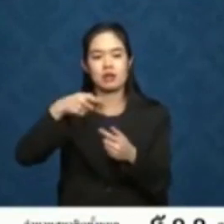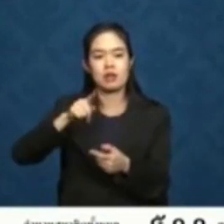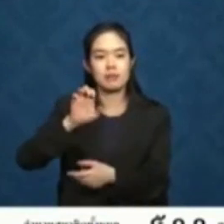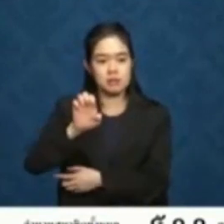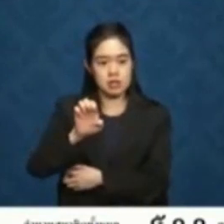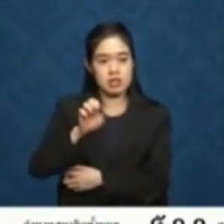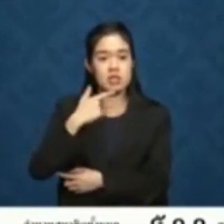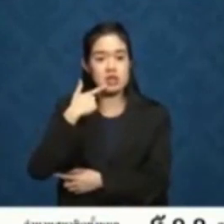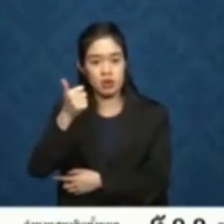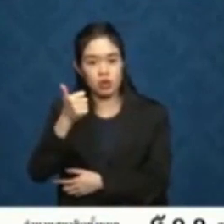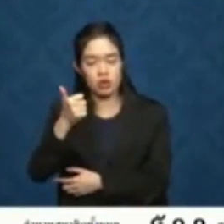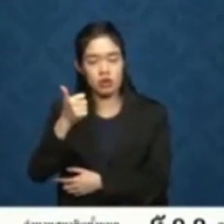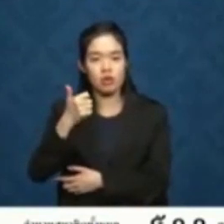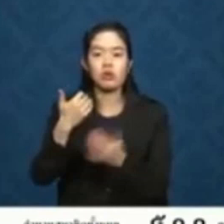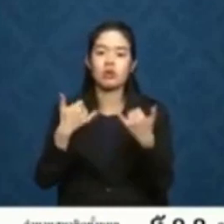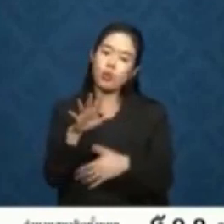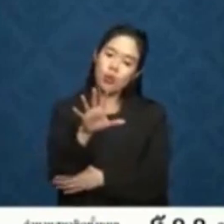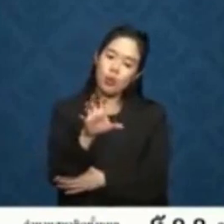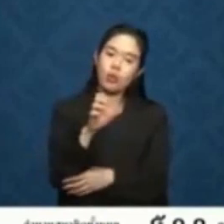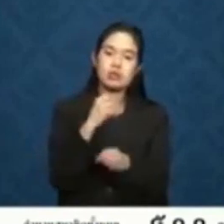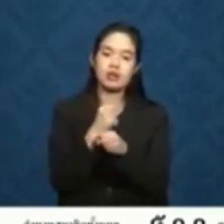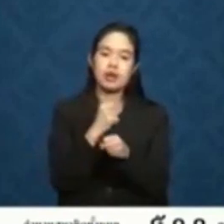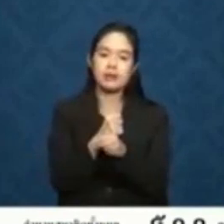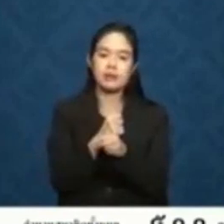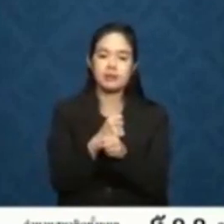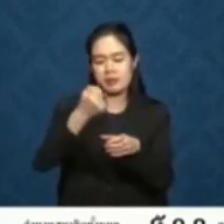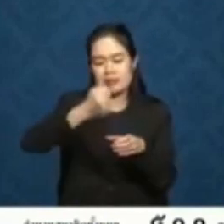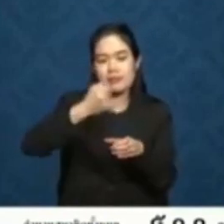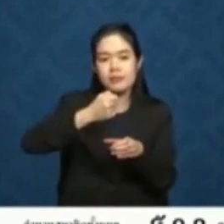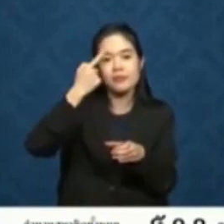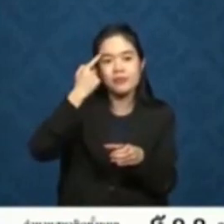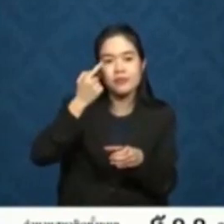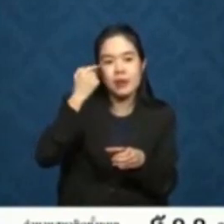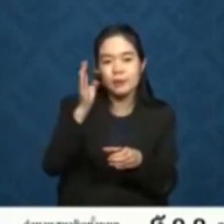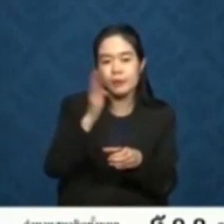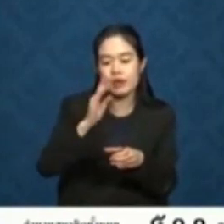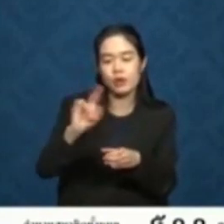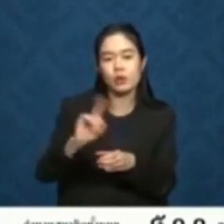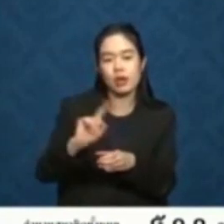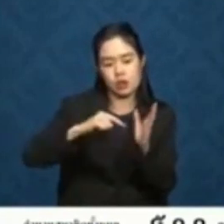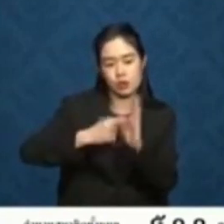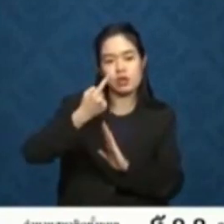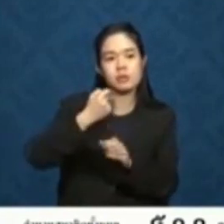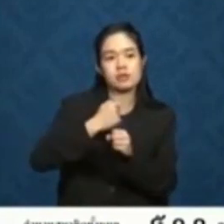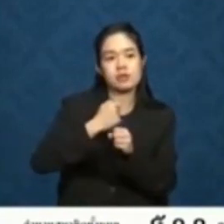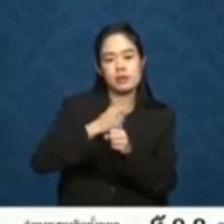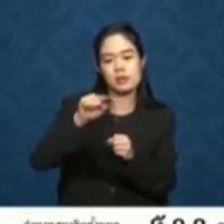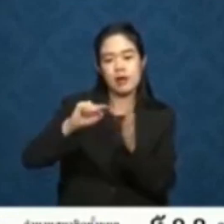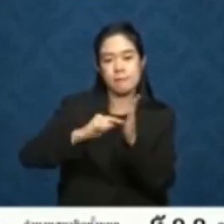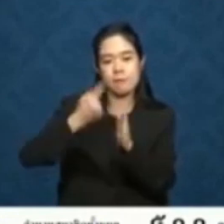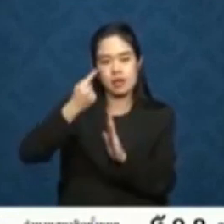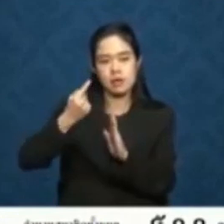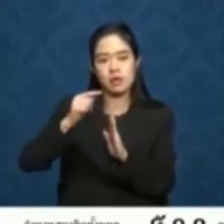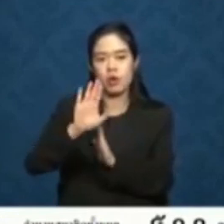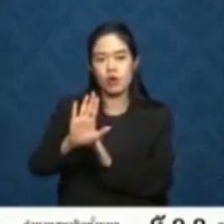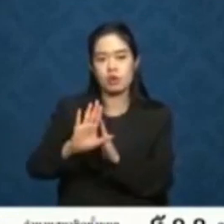ต้นๆของประเทศกุ้งเคยคือกุ้งขนาดเล็กที่เป็นจุดเริ่มต้นของวงจรสัตว์น้